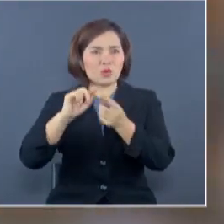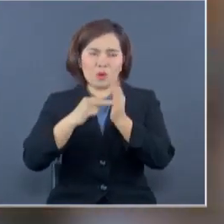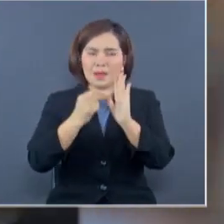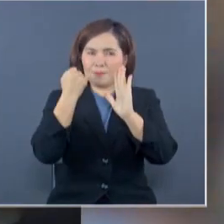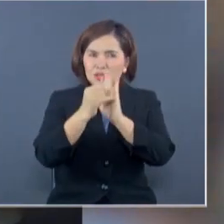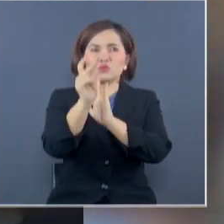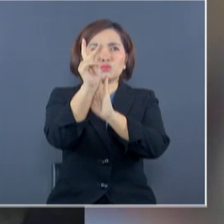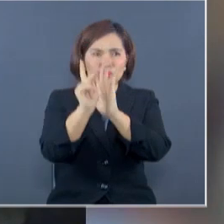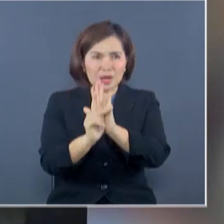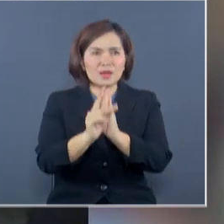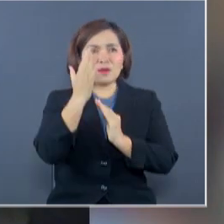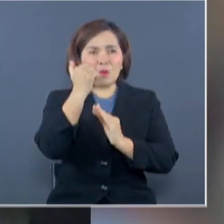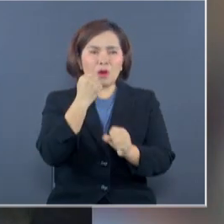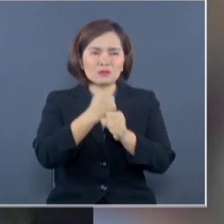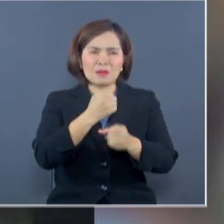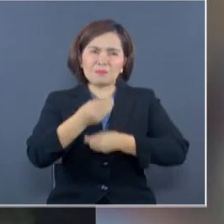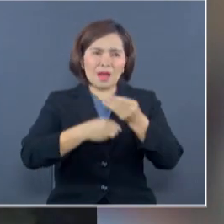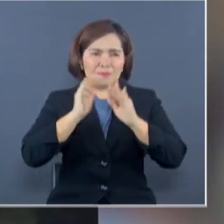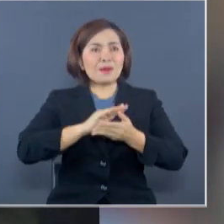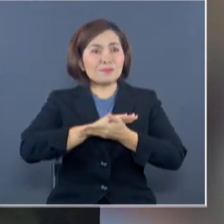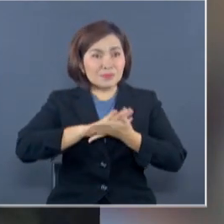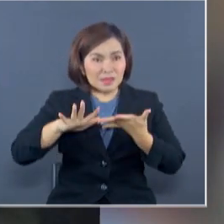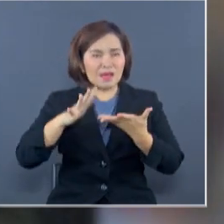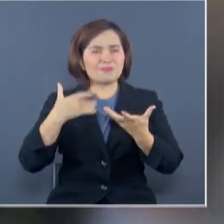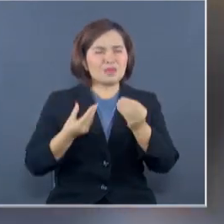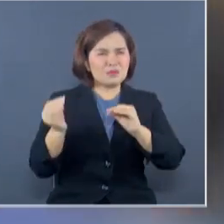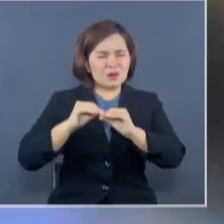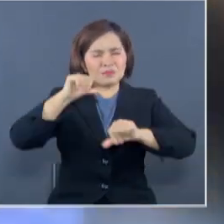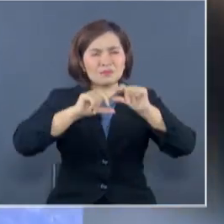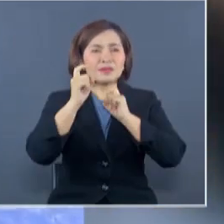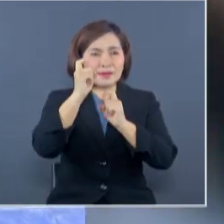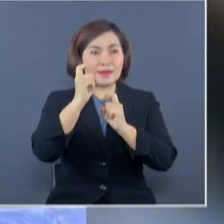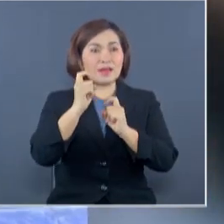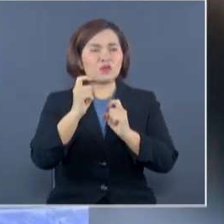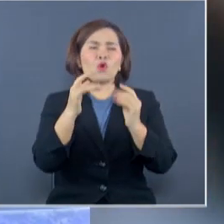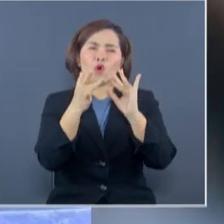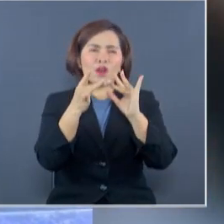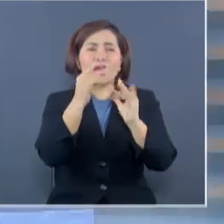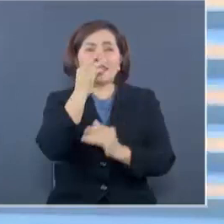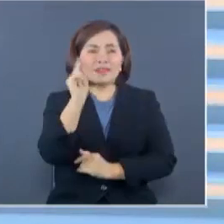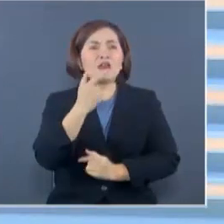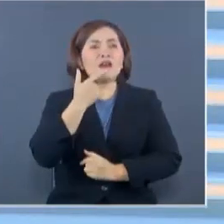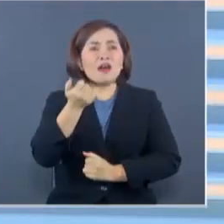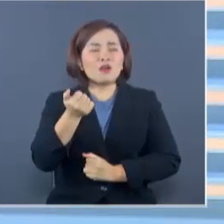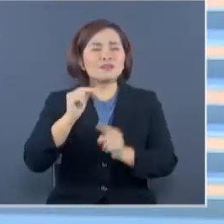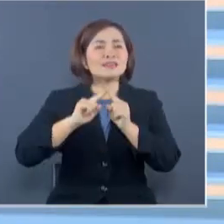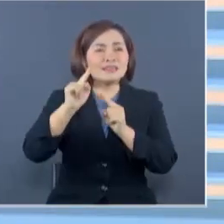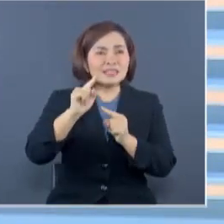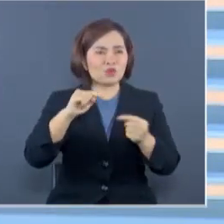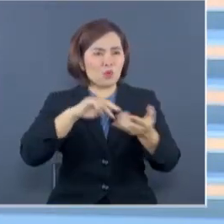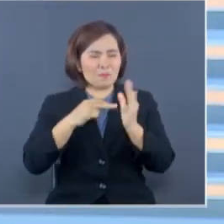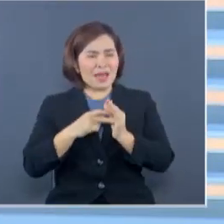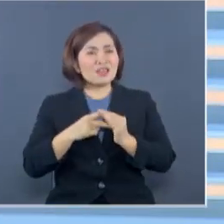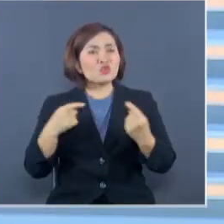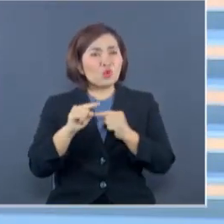ฐานผลิตอาหารไม่บริสุทธิ์นะฮะก็คุณผู้ชมโลกโซเชียลเขามีประโยคนี้อะไรนะอร่อยยืนหนึ่งปอเต็กตึงยืนร